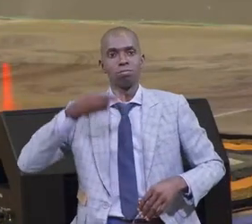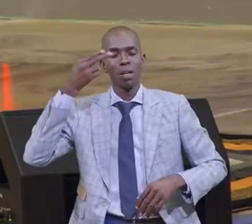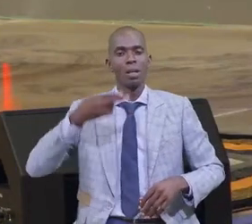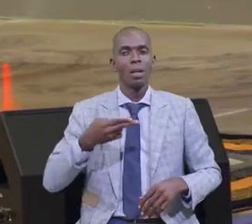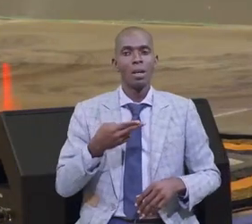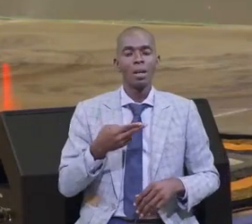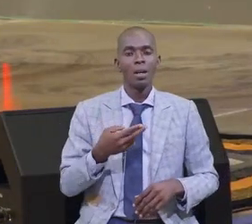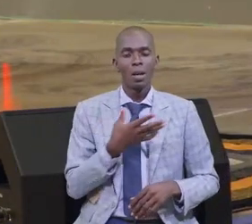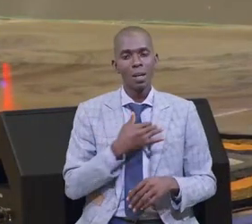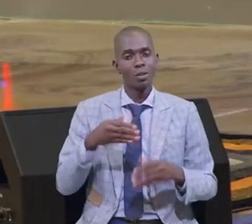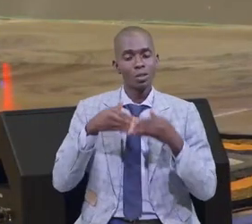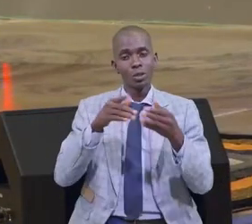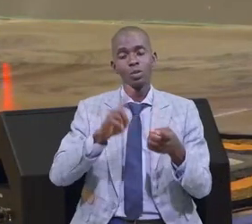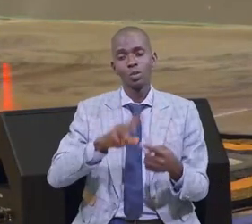inutilement.